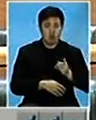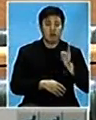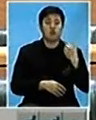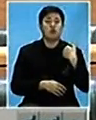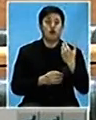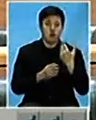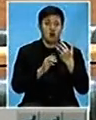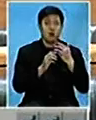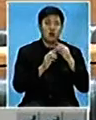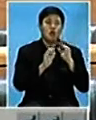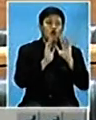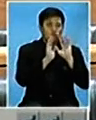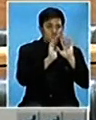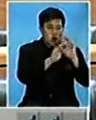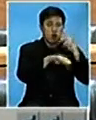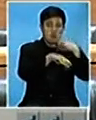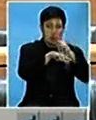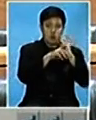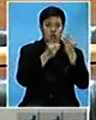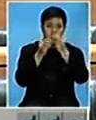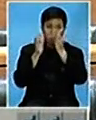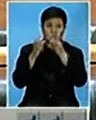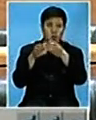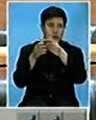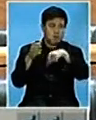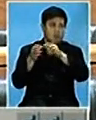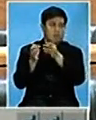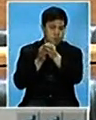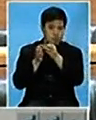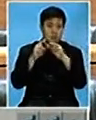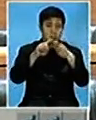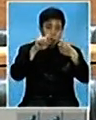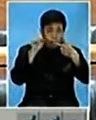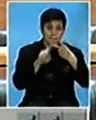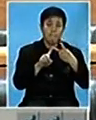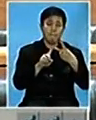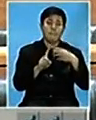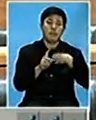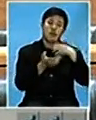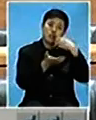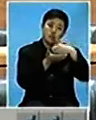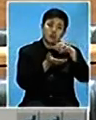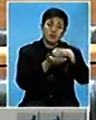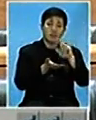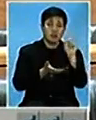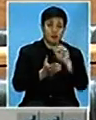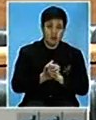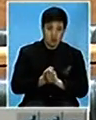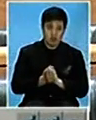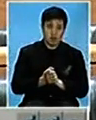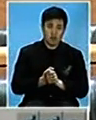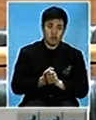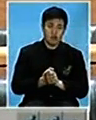จึงอยากกราบเรียนประเด็นนี้ผ่านไปยังผู้ชี้แจงประเด็นที่สองที่ผมอยากเรียนกับท่านท่านประธานที่เคารพ